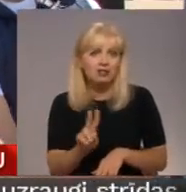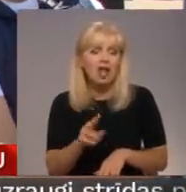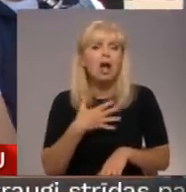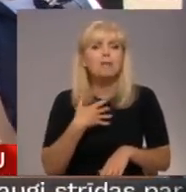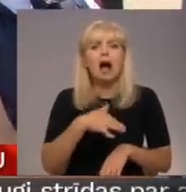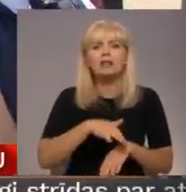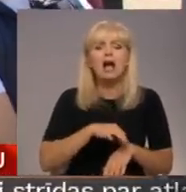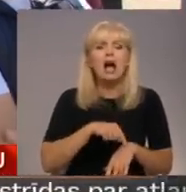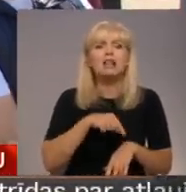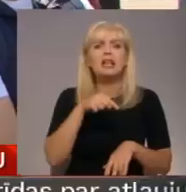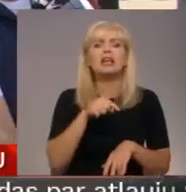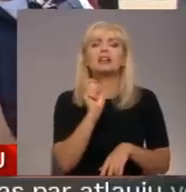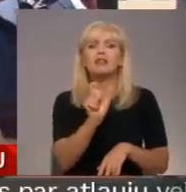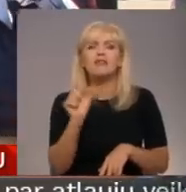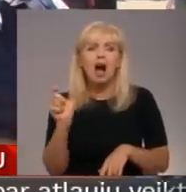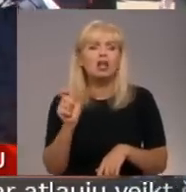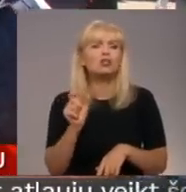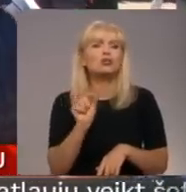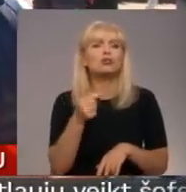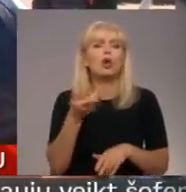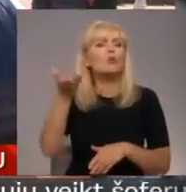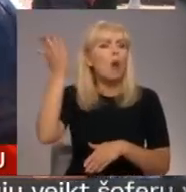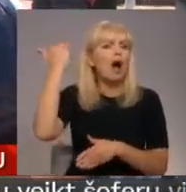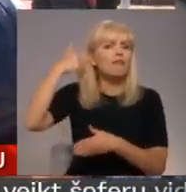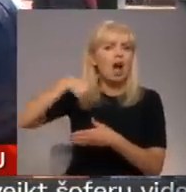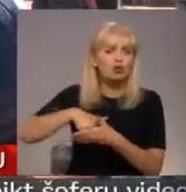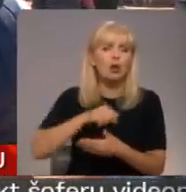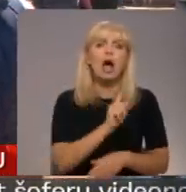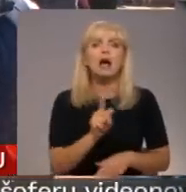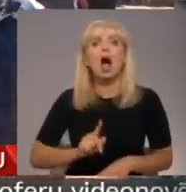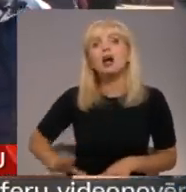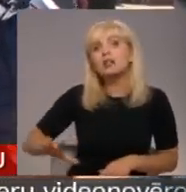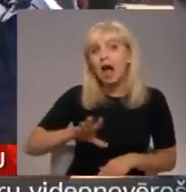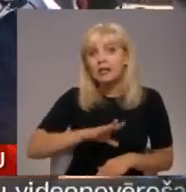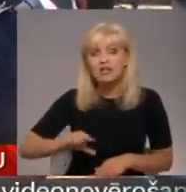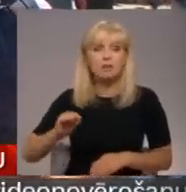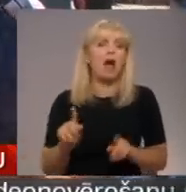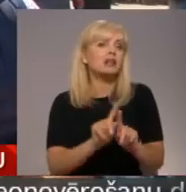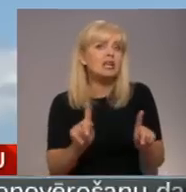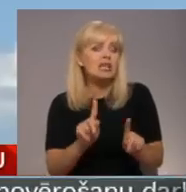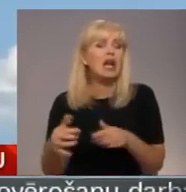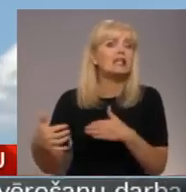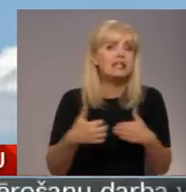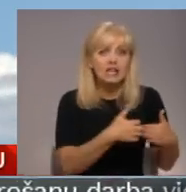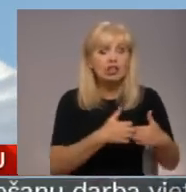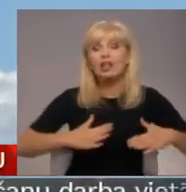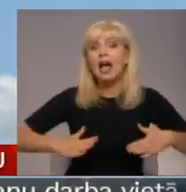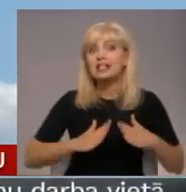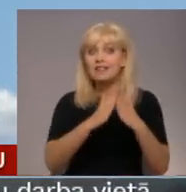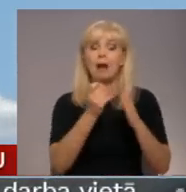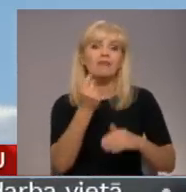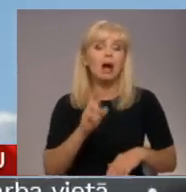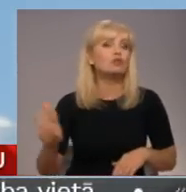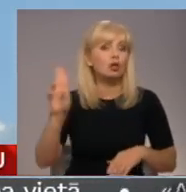Likās skaisti vārdi gan no vēstures, gan no katrā ģimenē tiešām ir kāds, kas cīnījies. Svinības